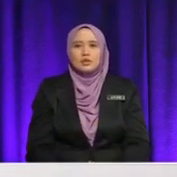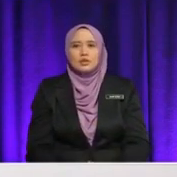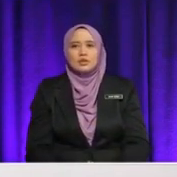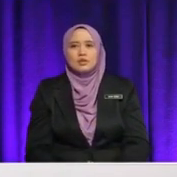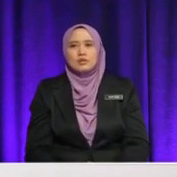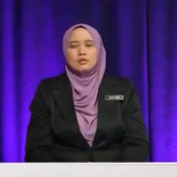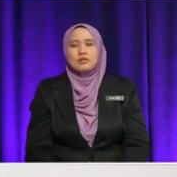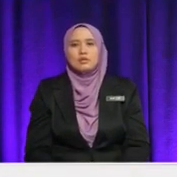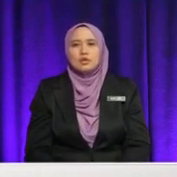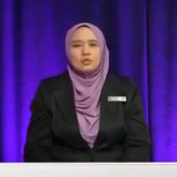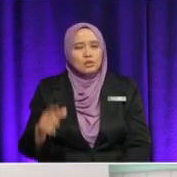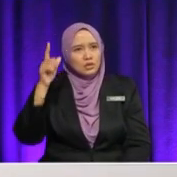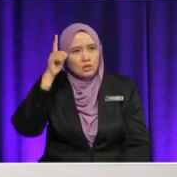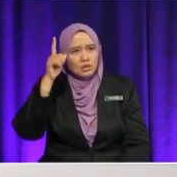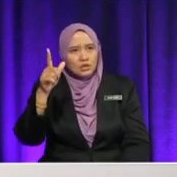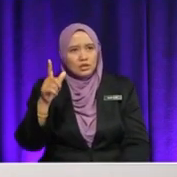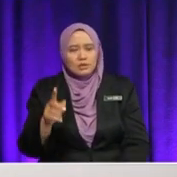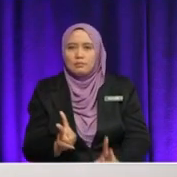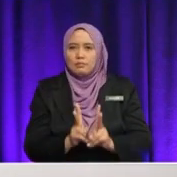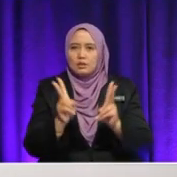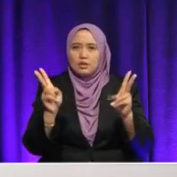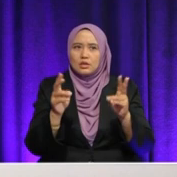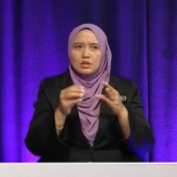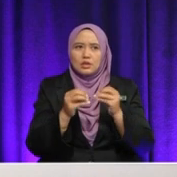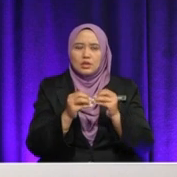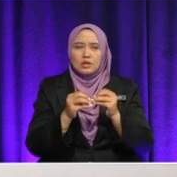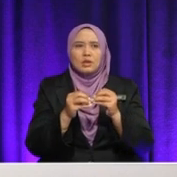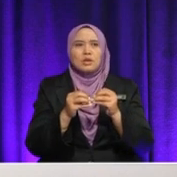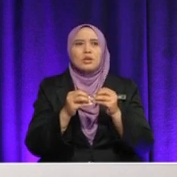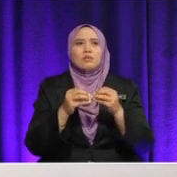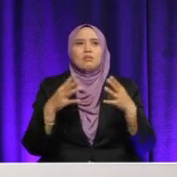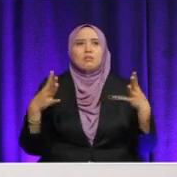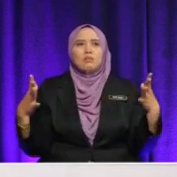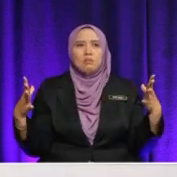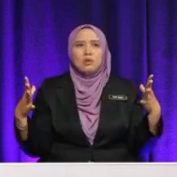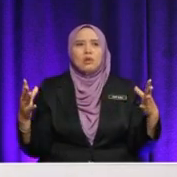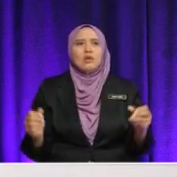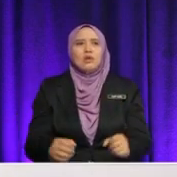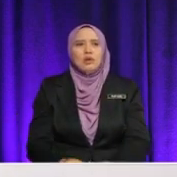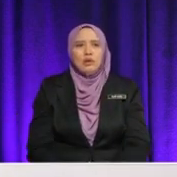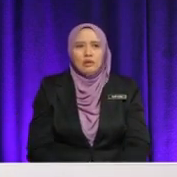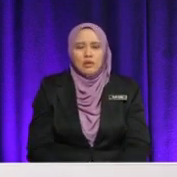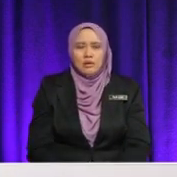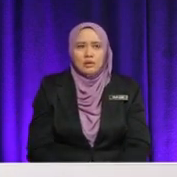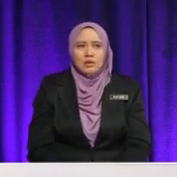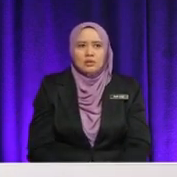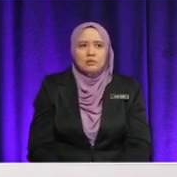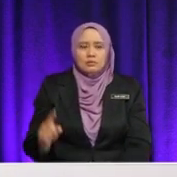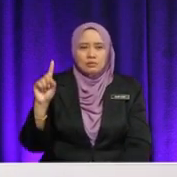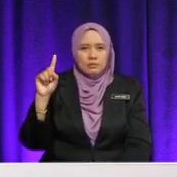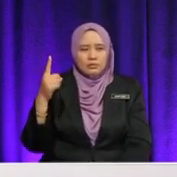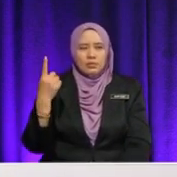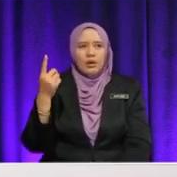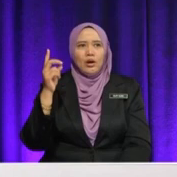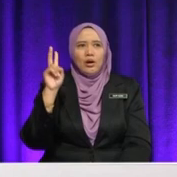ratusan Jadi kalau aku melihat yang paling banyak adalah Fadel Disini Oke Hanya dua